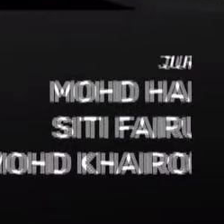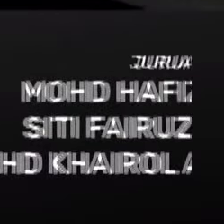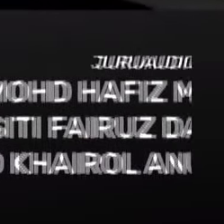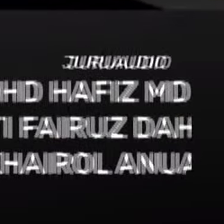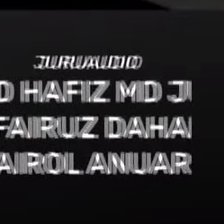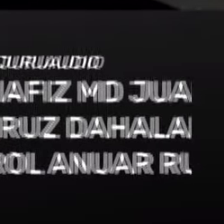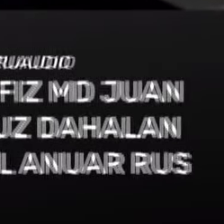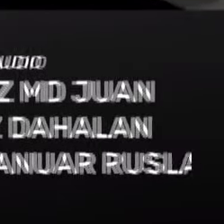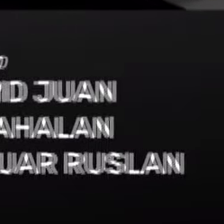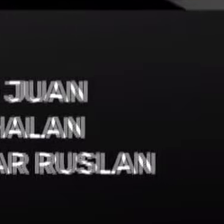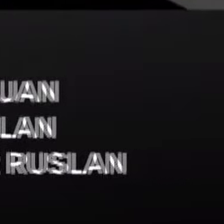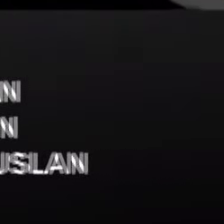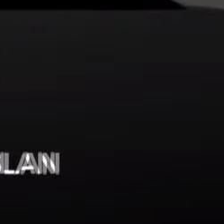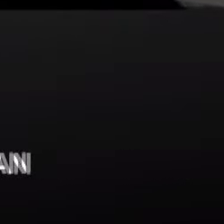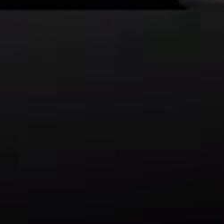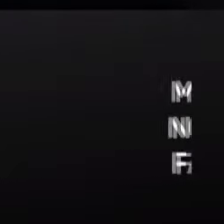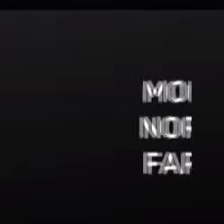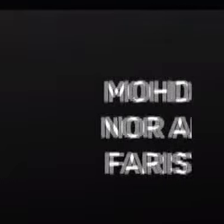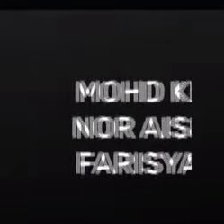hai hai